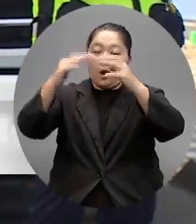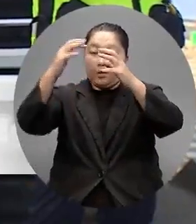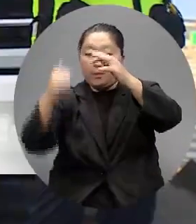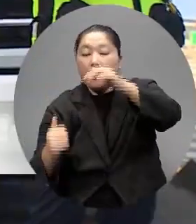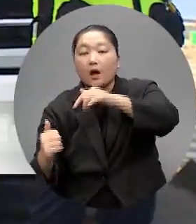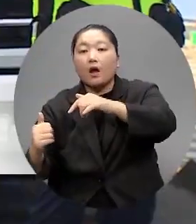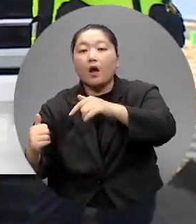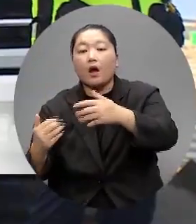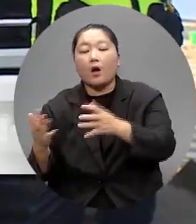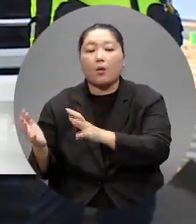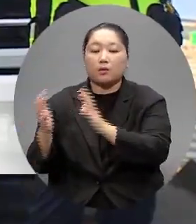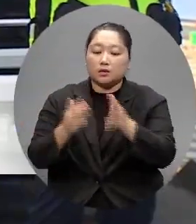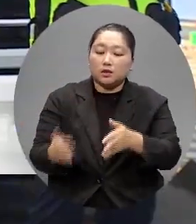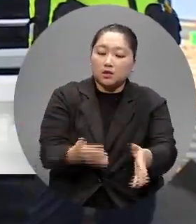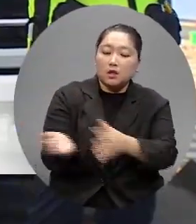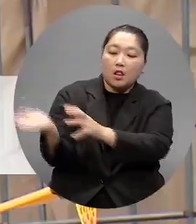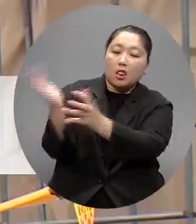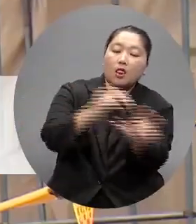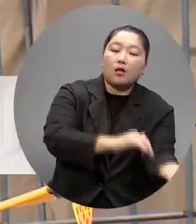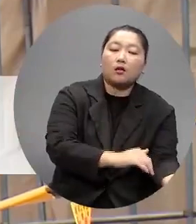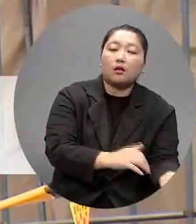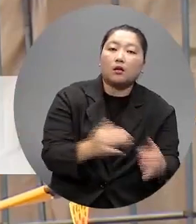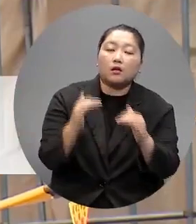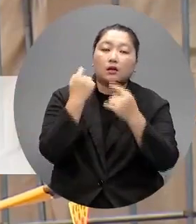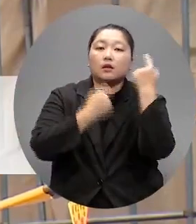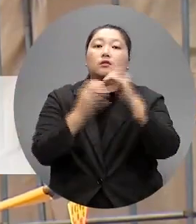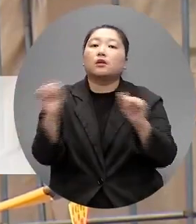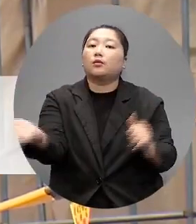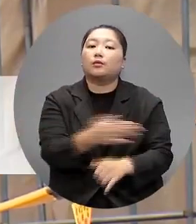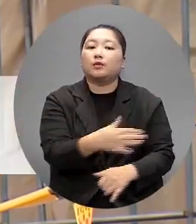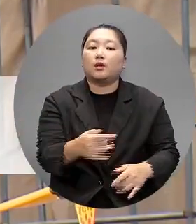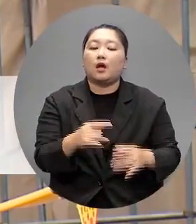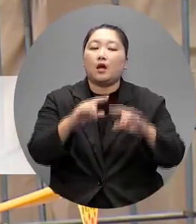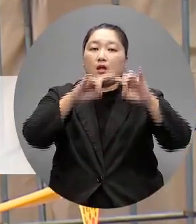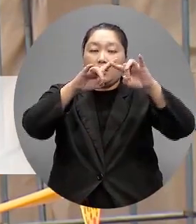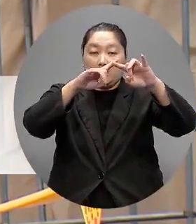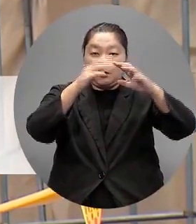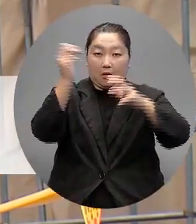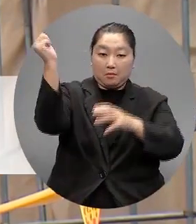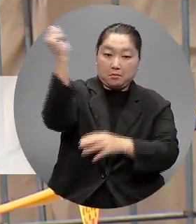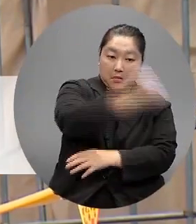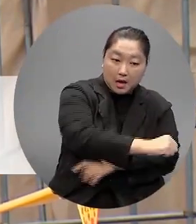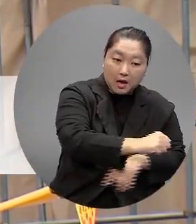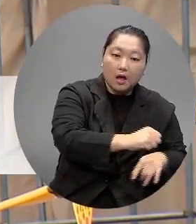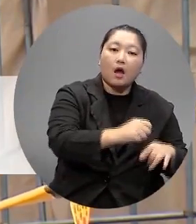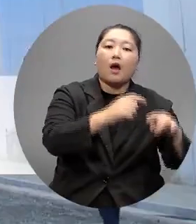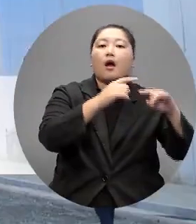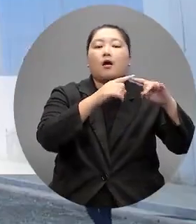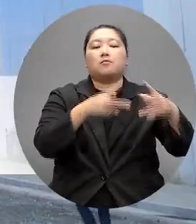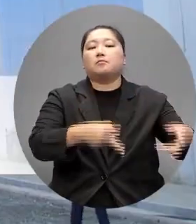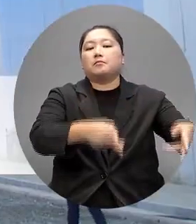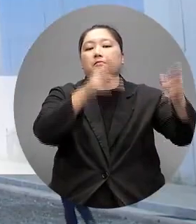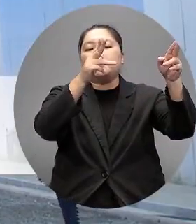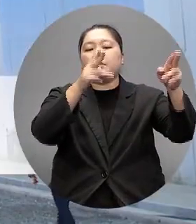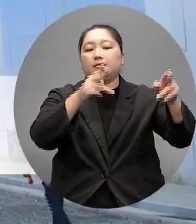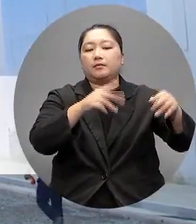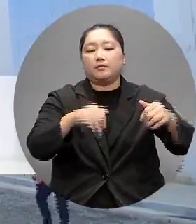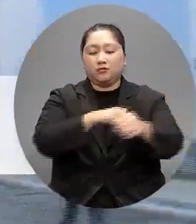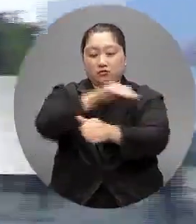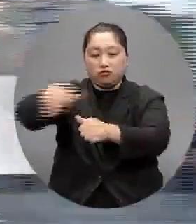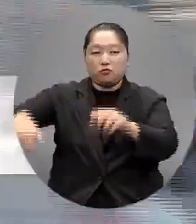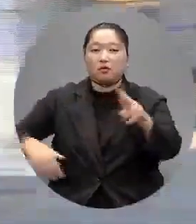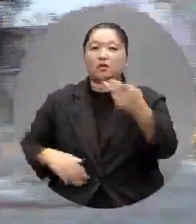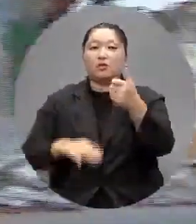무너져 도로를 덮쳤습니다 인형 피해는 없었지만 전신주 한개가 쓰러져 고압선이 단선된 주택